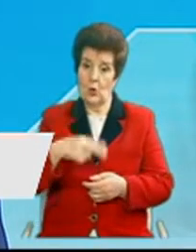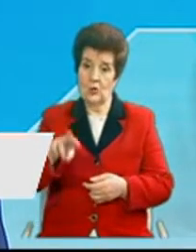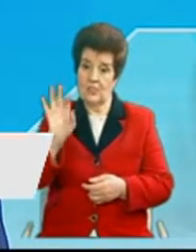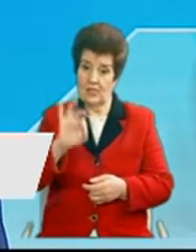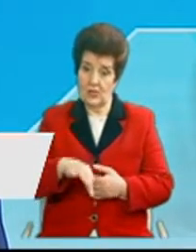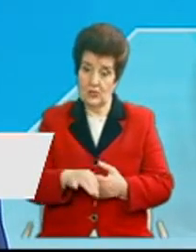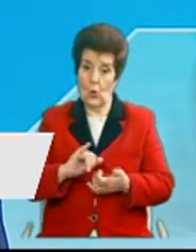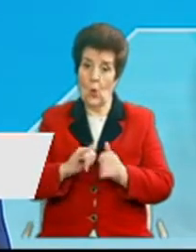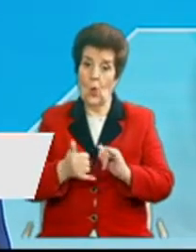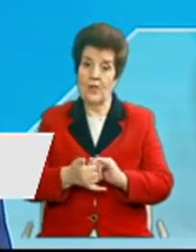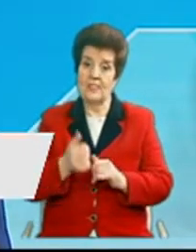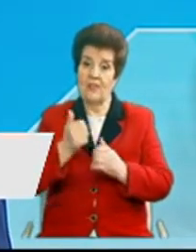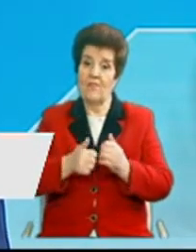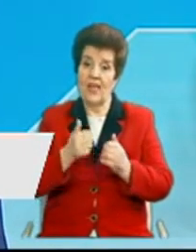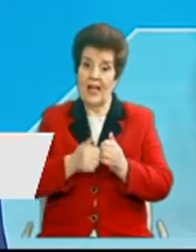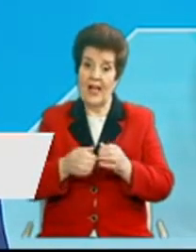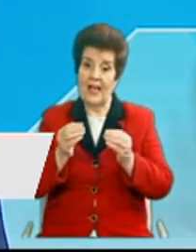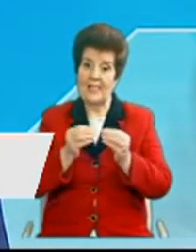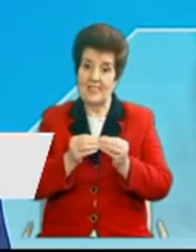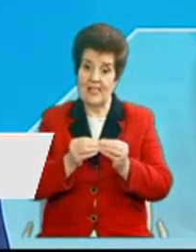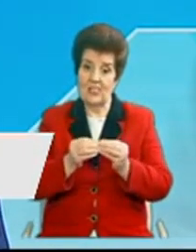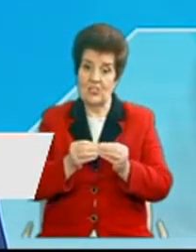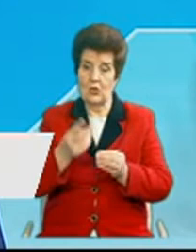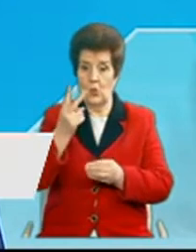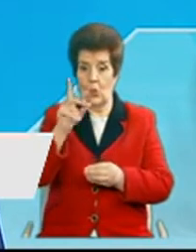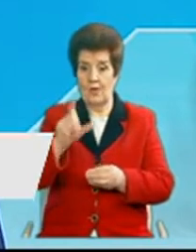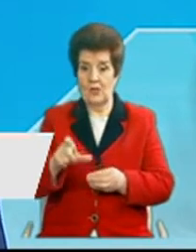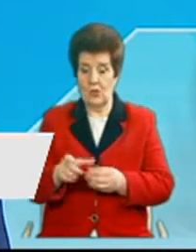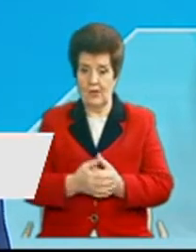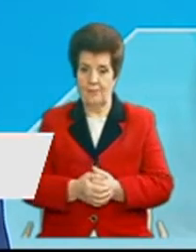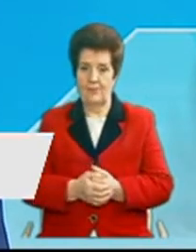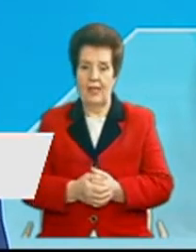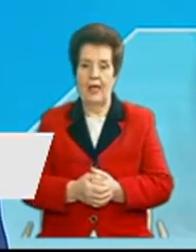20%, dar cu condiția că în fiecare 10 trebuie să fie câte două persoane.